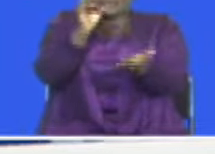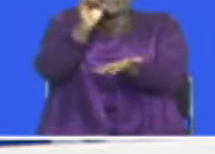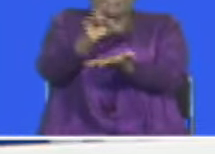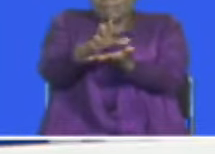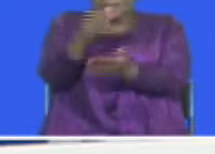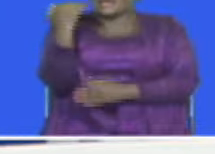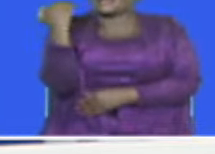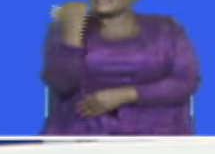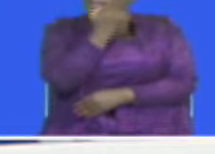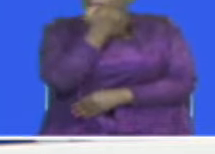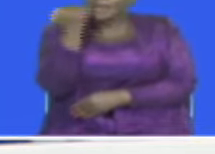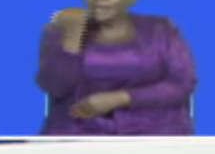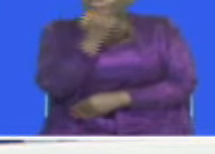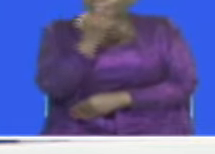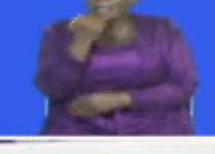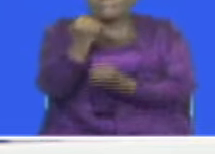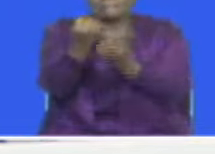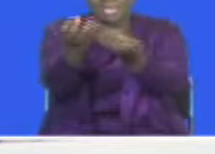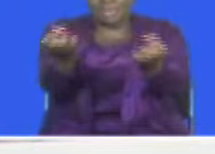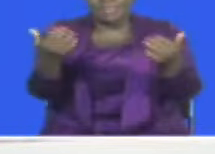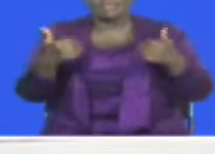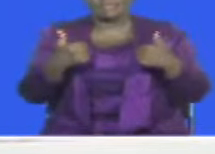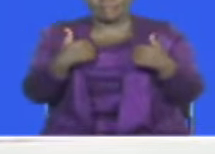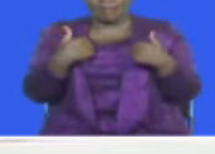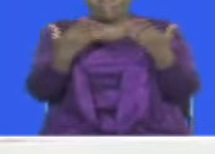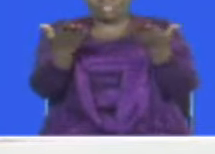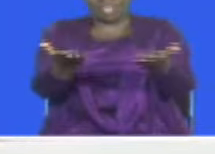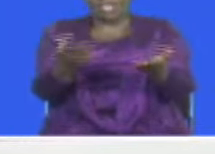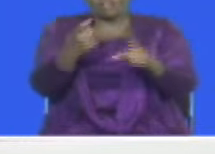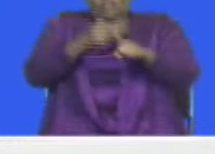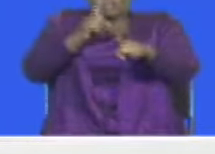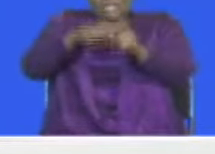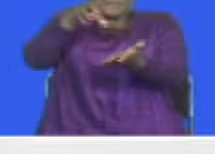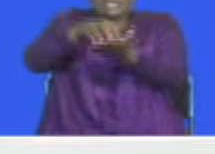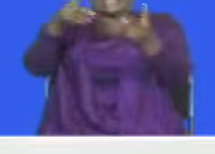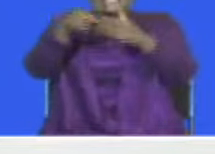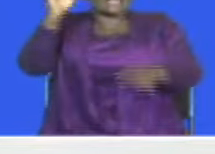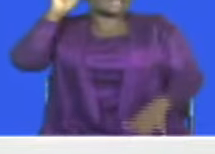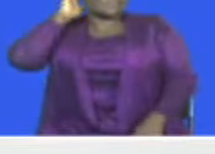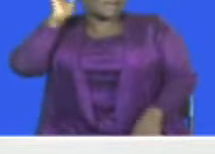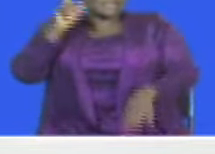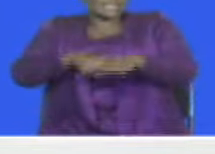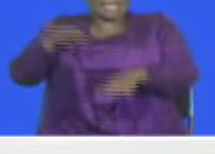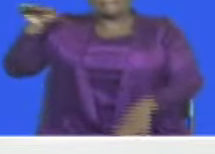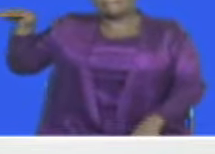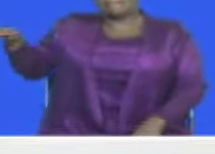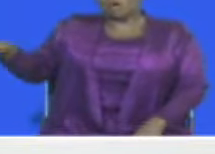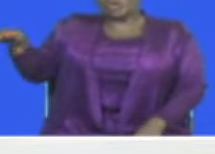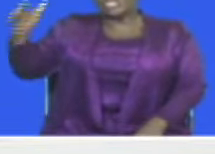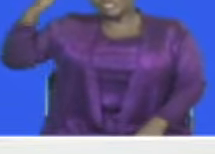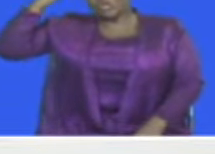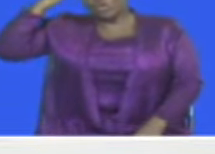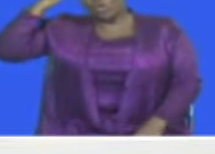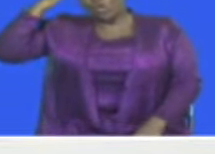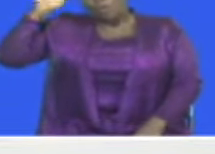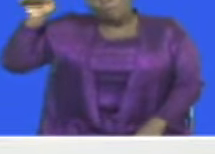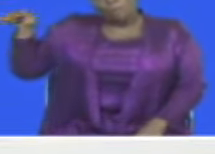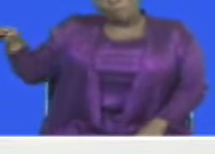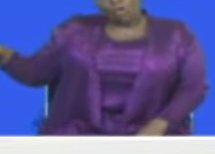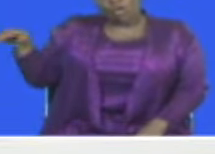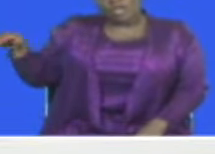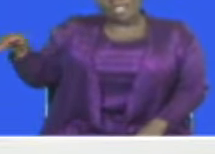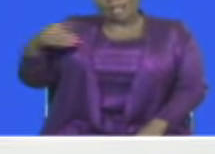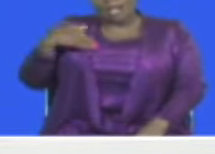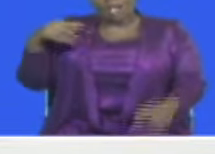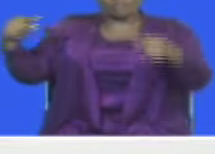aliyebanduliwa Rigathi Gachagua. Kuna mengi tu ambayo yamejitokeza tangu kesi hiyo kuanza kusikilizwa mwendo wa asubuhi. Tunajua kwamba mwendo wa asubuhi